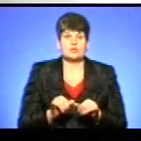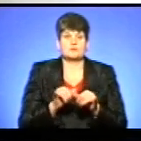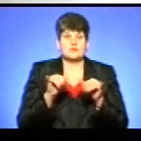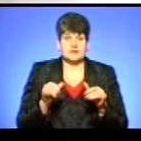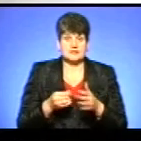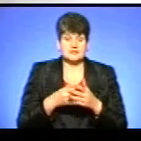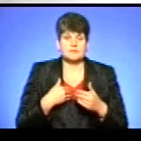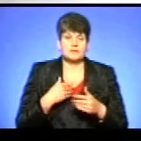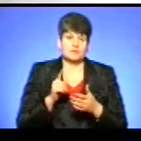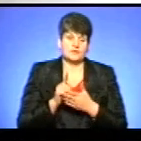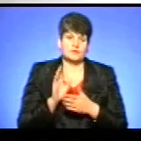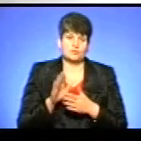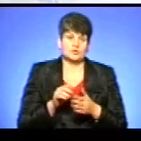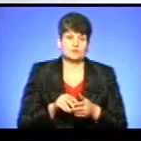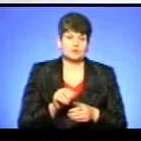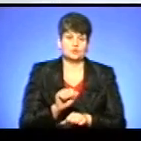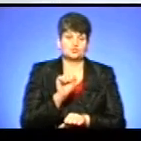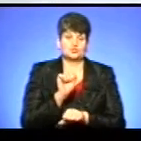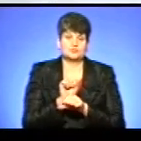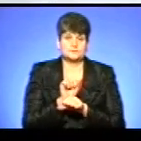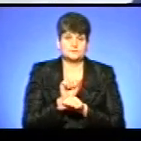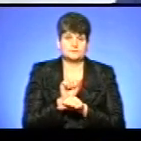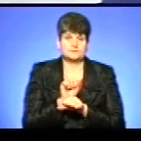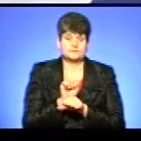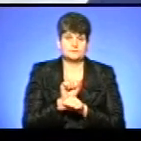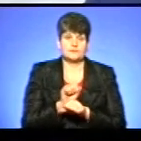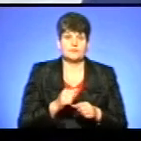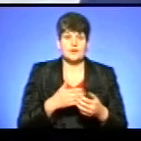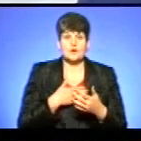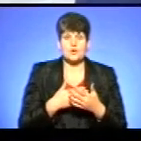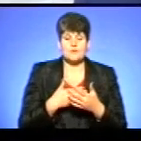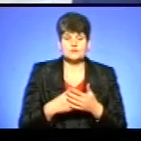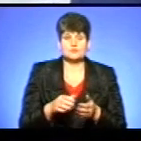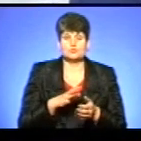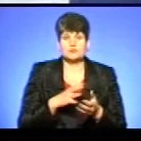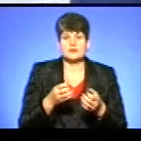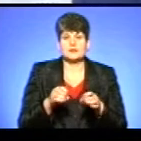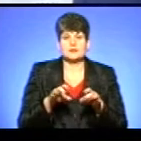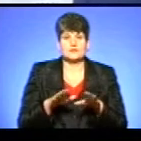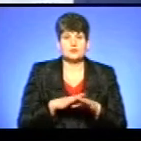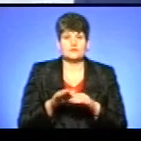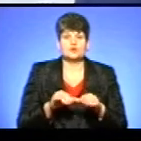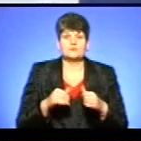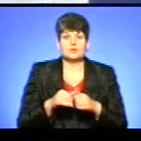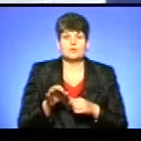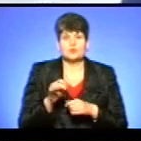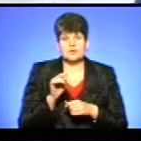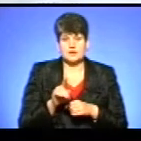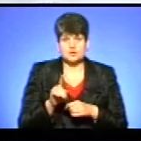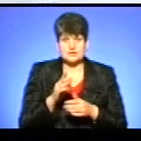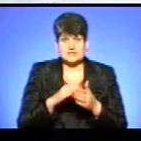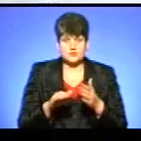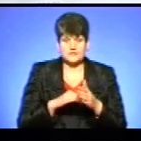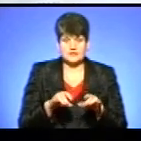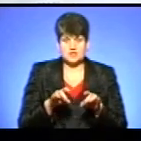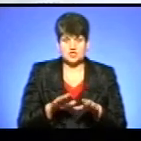залишиться, ми будемо змушені, напевно, що зупинятися. На вимогу громадськості було прийнято рішення виконавчого комітету про те, що скасувати